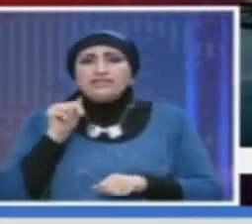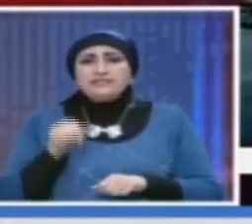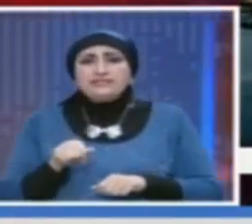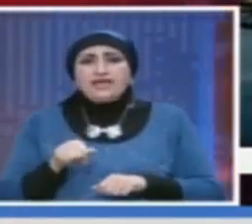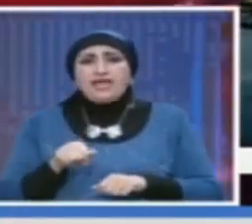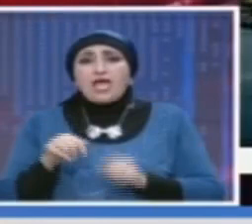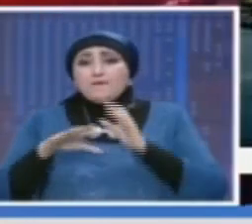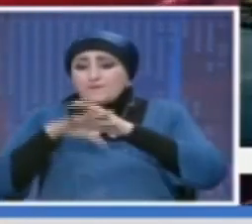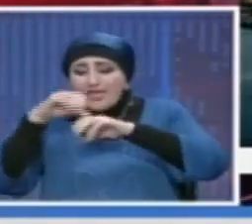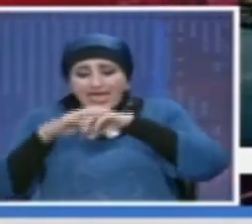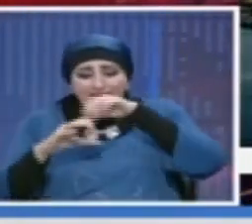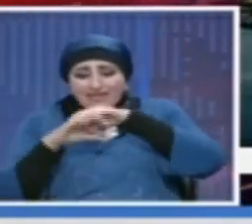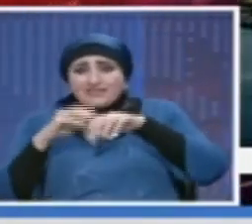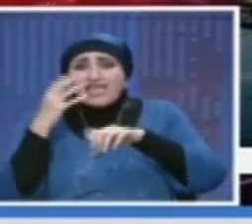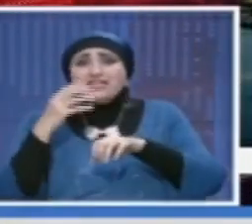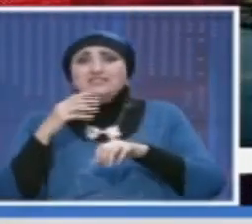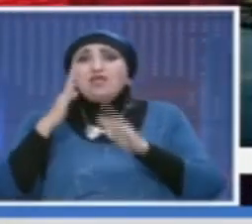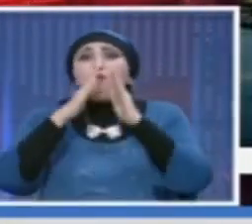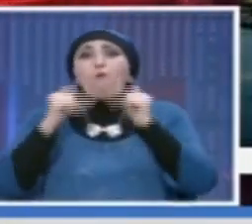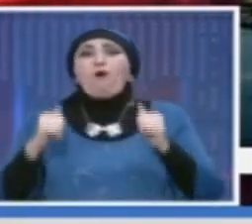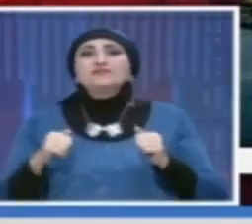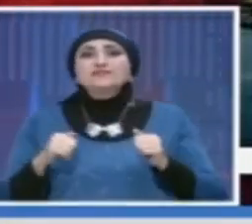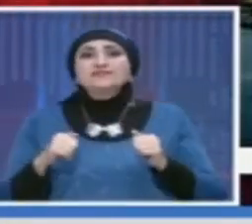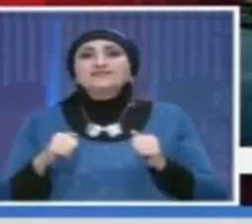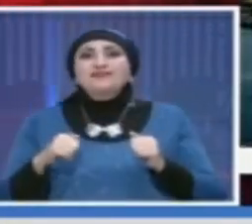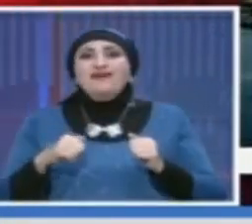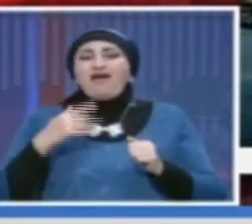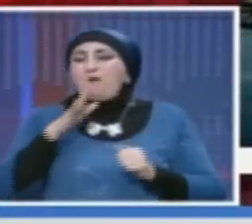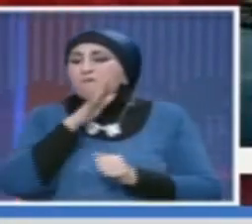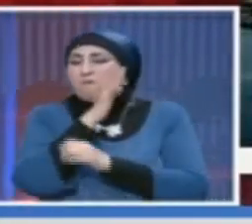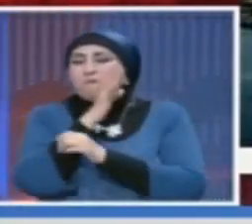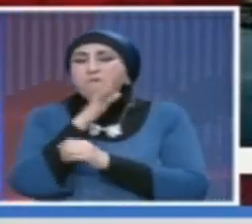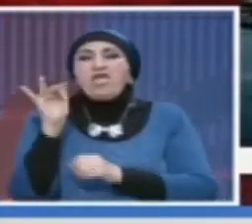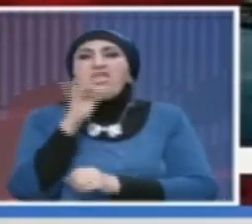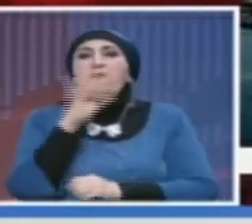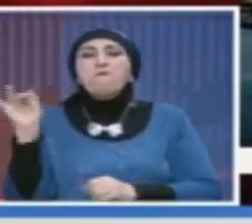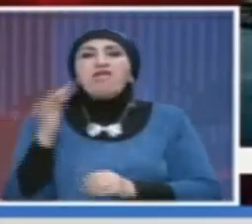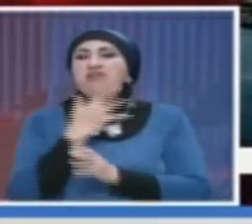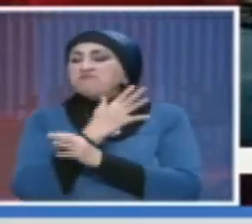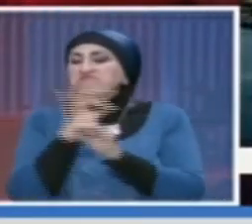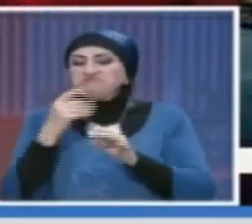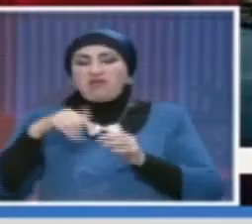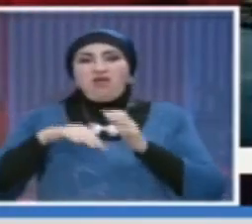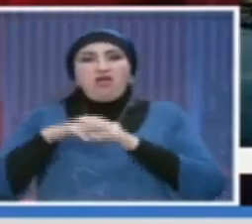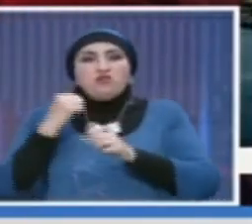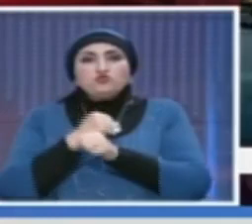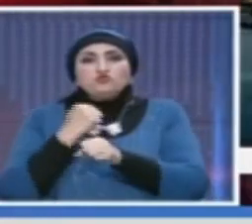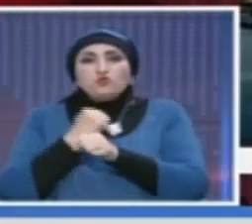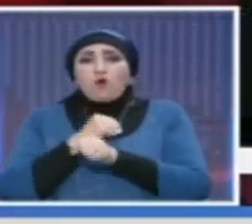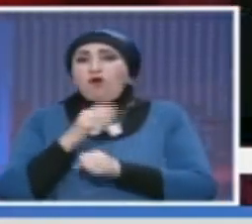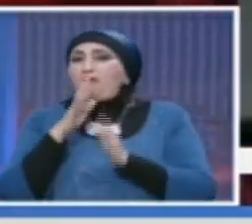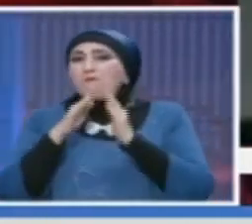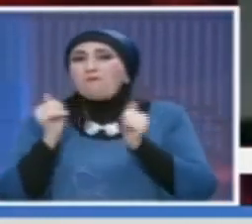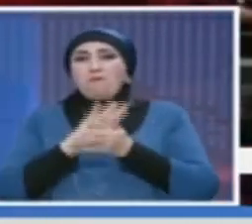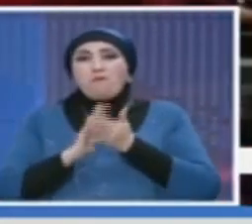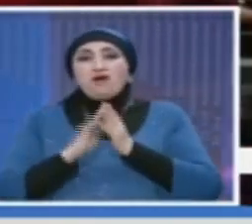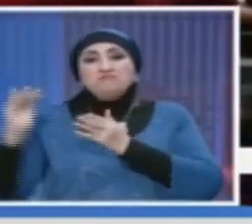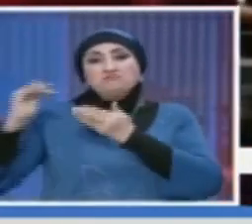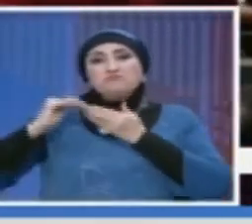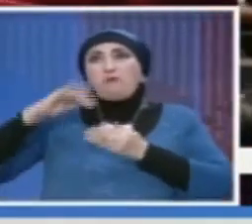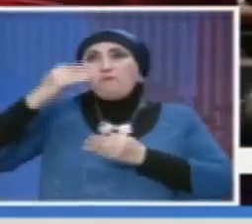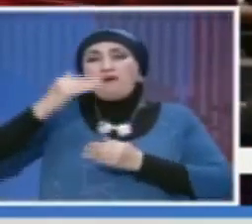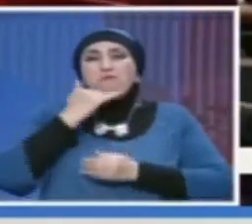تم بأيادي مصرية خالصة 100%. فدي أهمية هذا الاكتشاف، اللي احنا أصبح عندنا